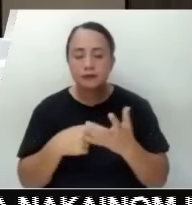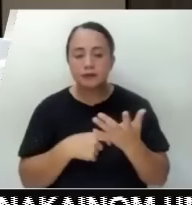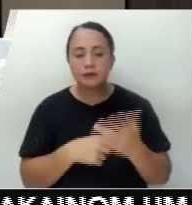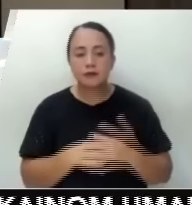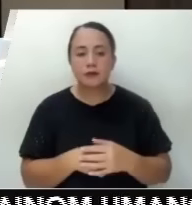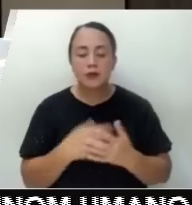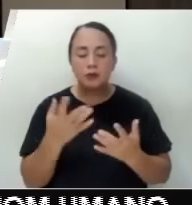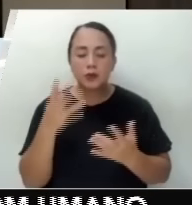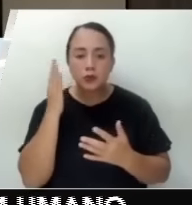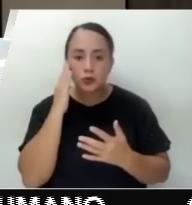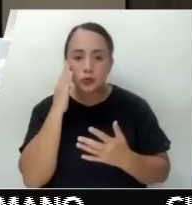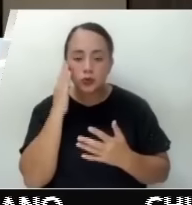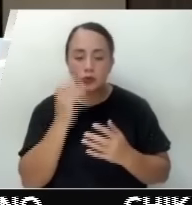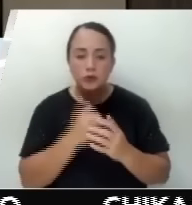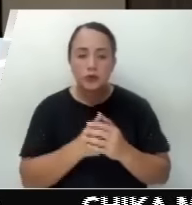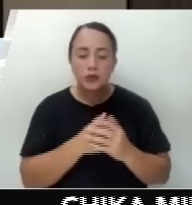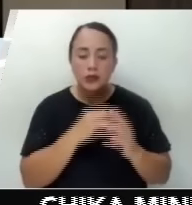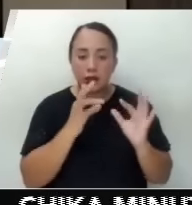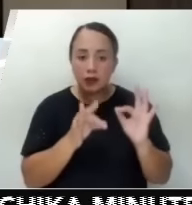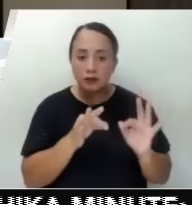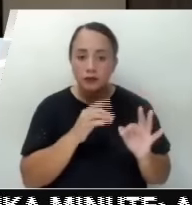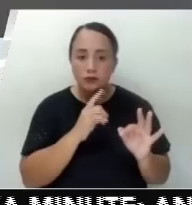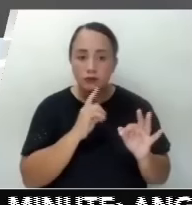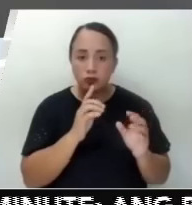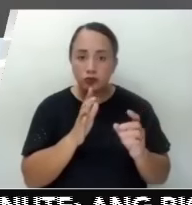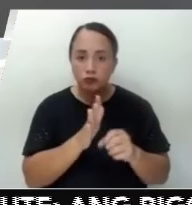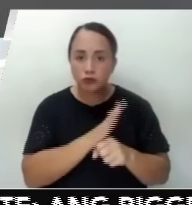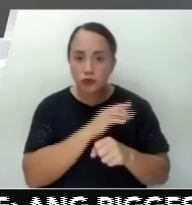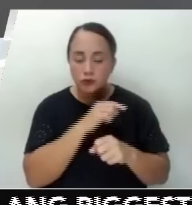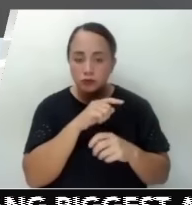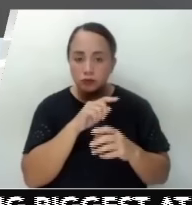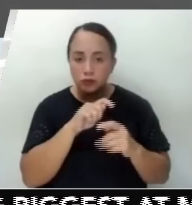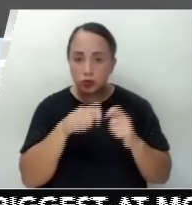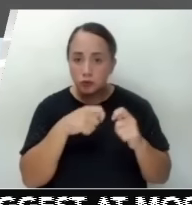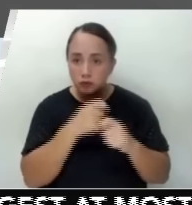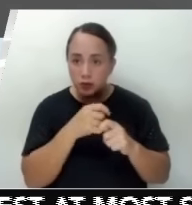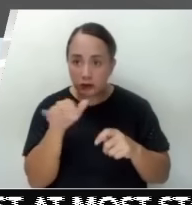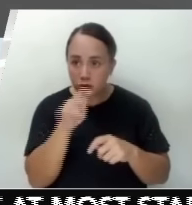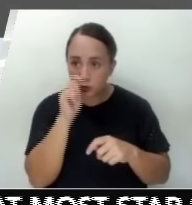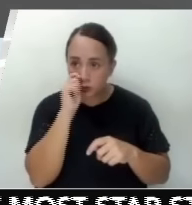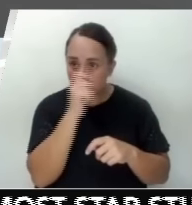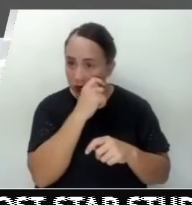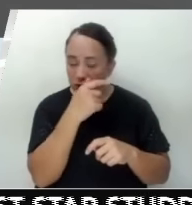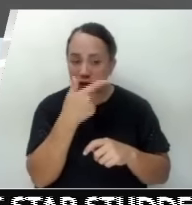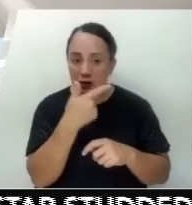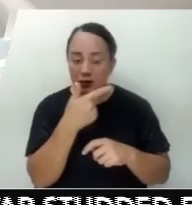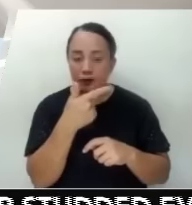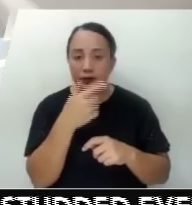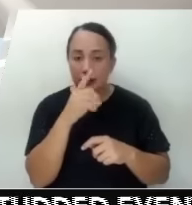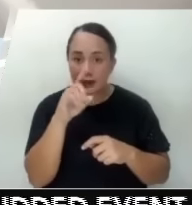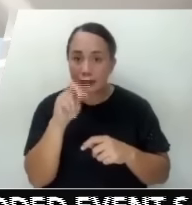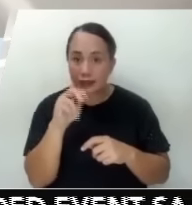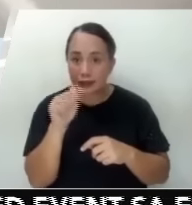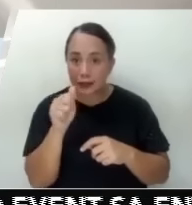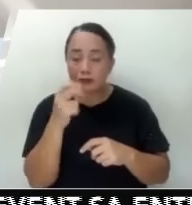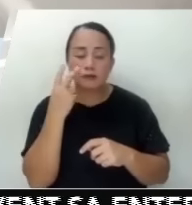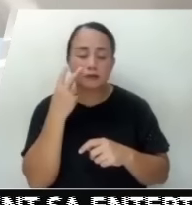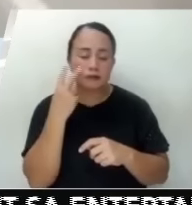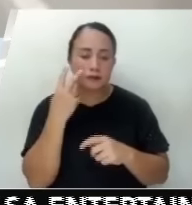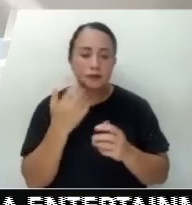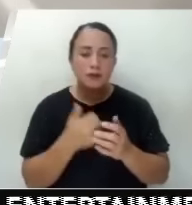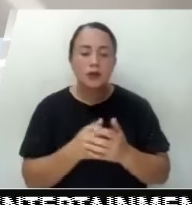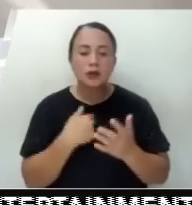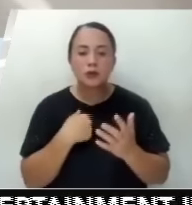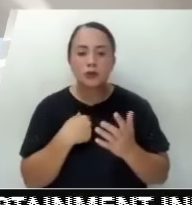din po kung full term and then kung match po yung DNA nila. Tumangging magbigay ng pahayag ang suspect. Nahaharap siya sa